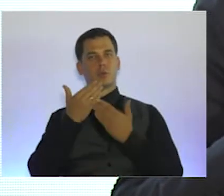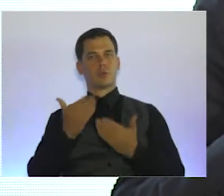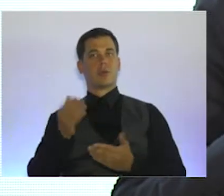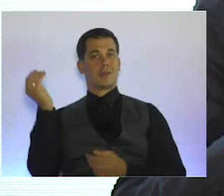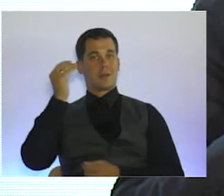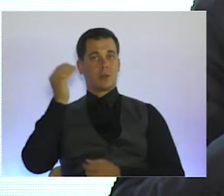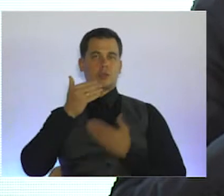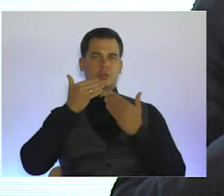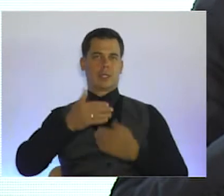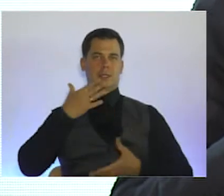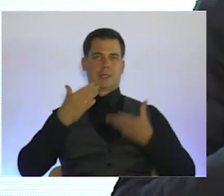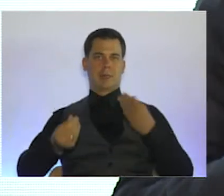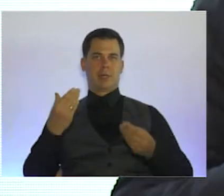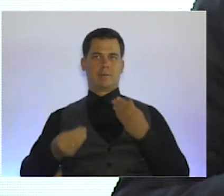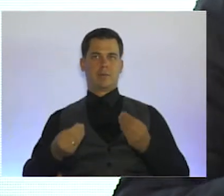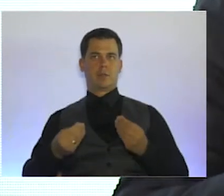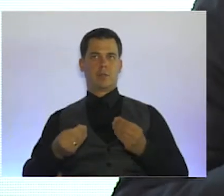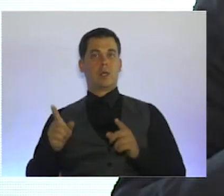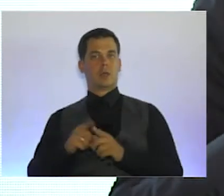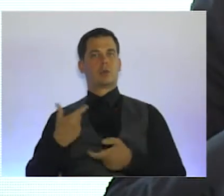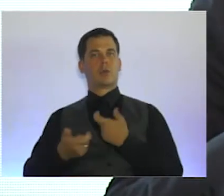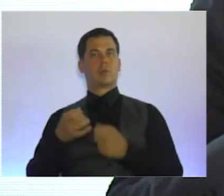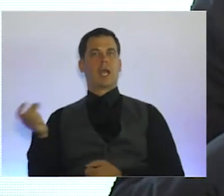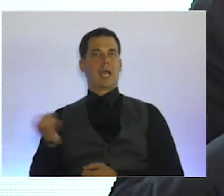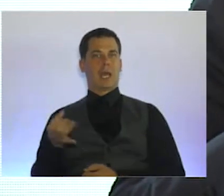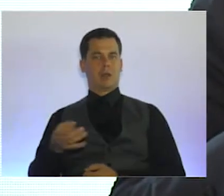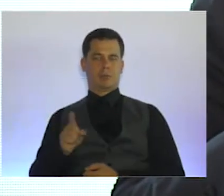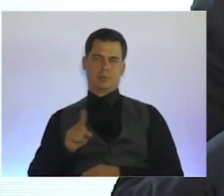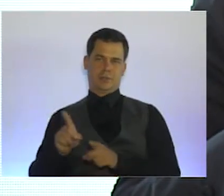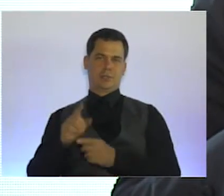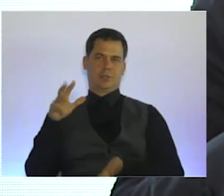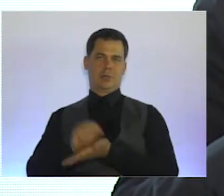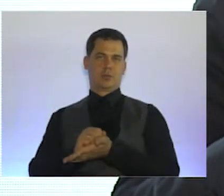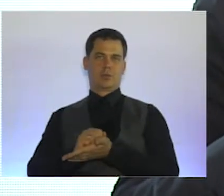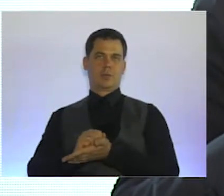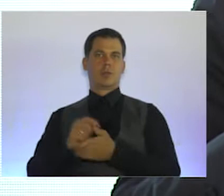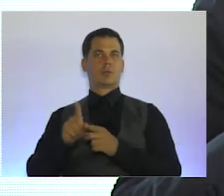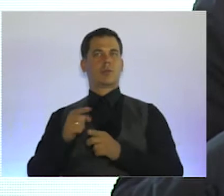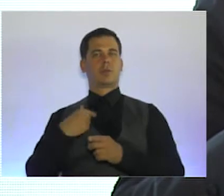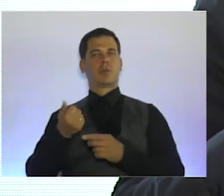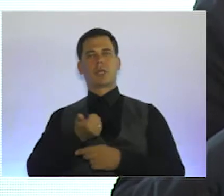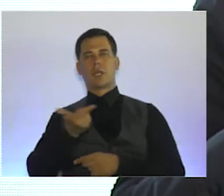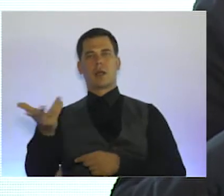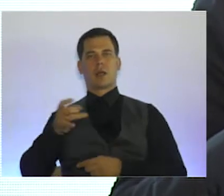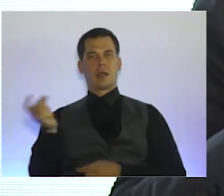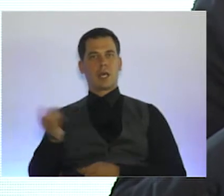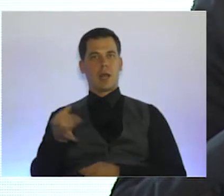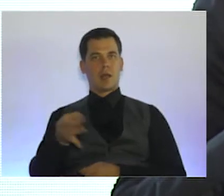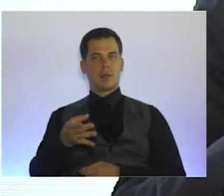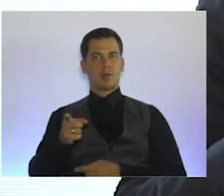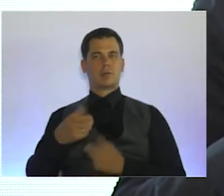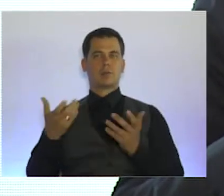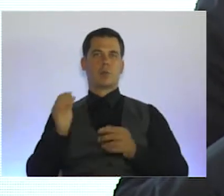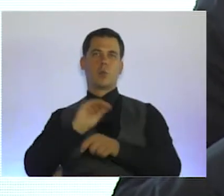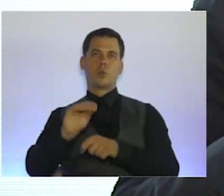W związku z tym my również się zajmujemy grami, bo to jest tak, że my stworzyliśmy serię gier, które służą do tego, żeby uczyć